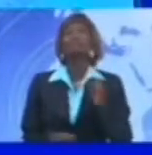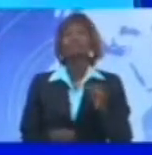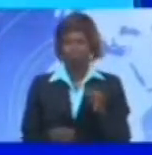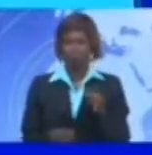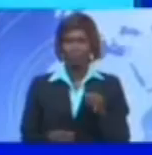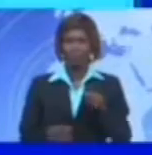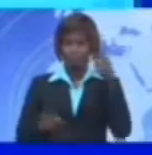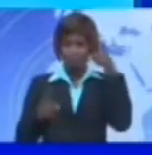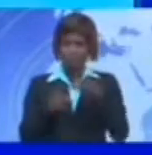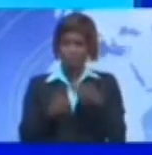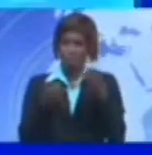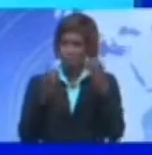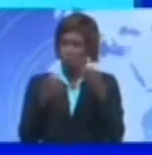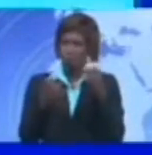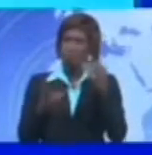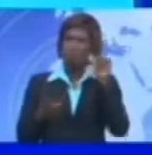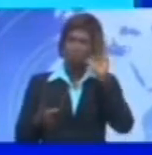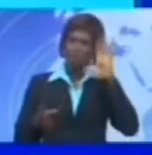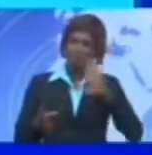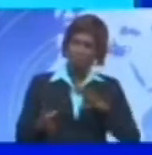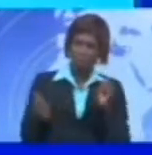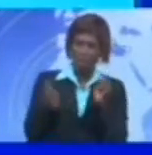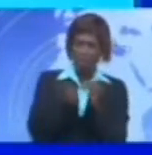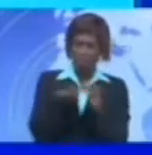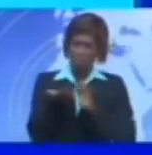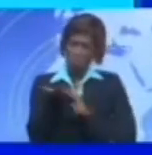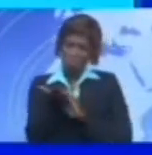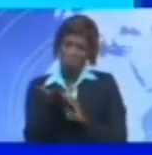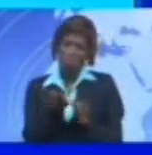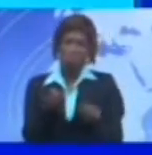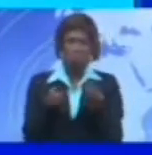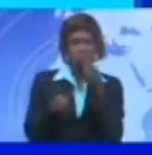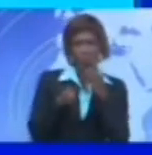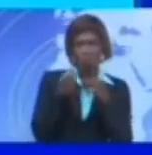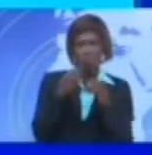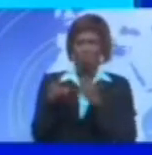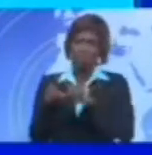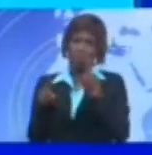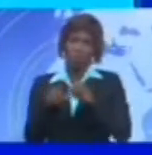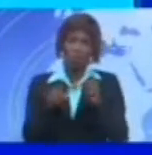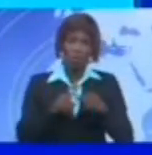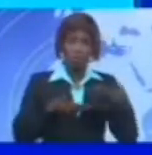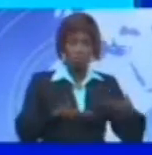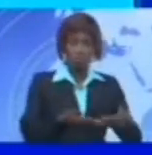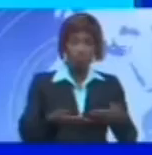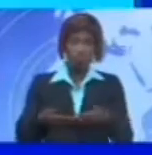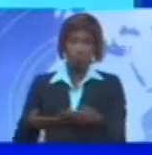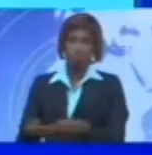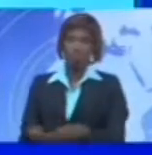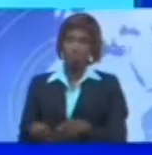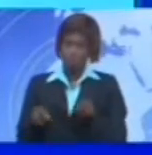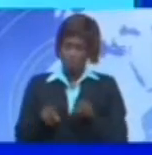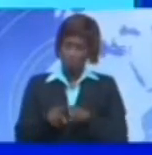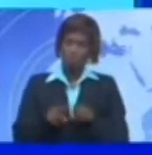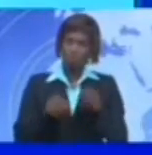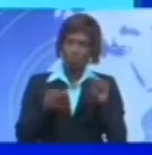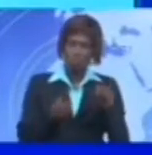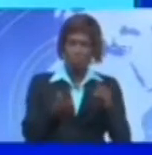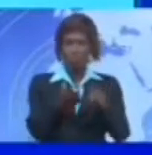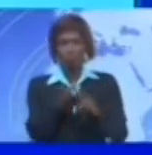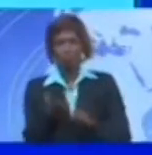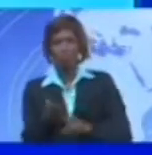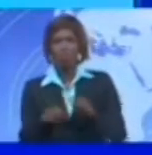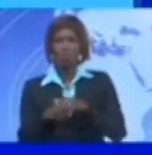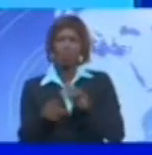façon générale, avec des produits cosmétiques, alimentaires et différentes choses, mais aussi un panel d'échanges et de débats sur différents sujets,